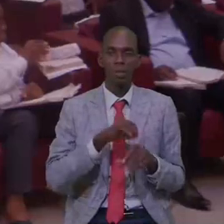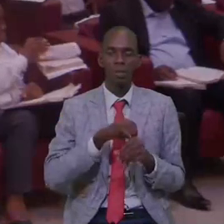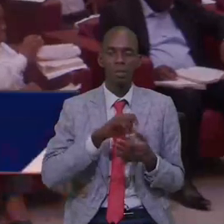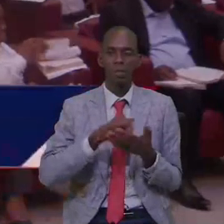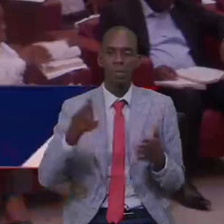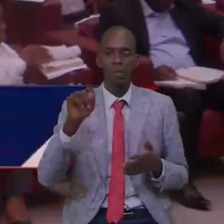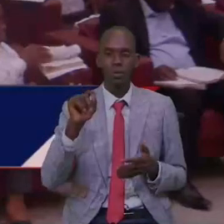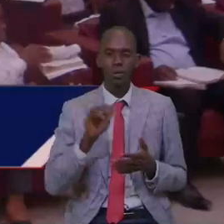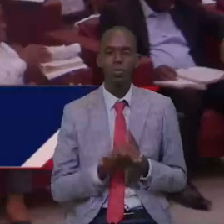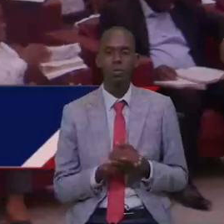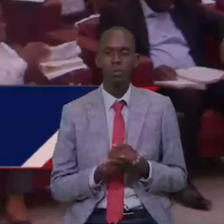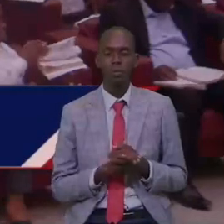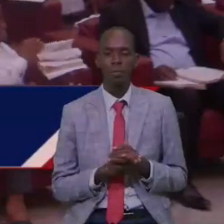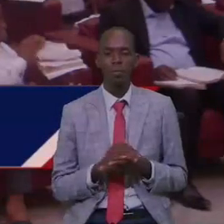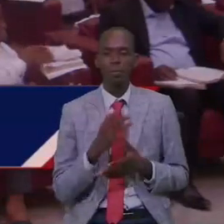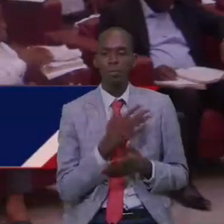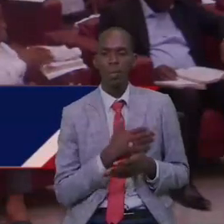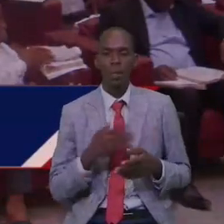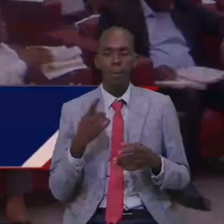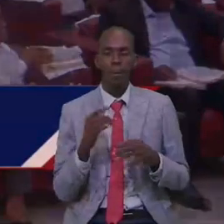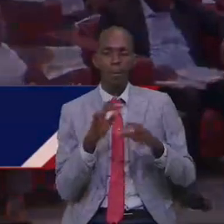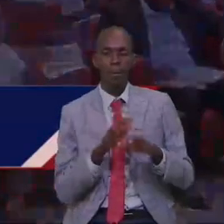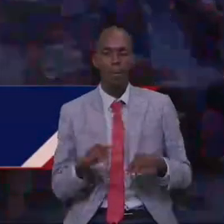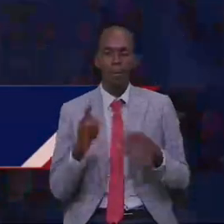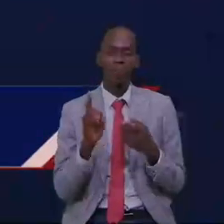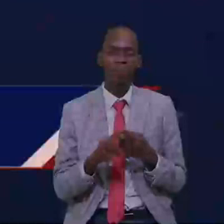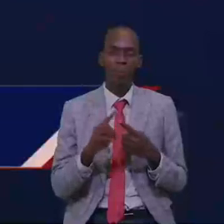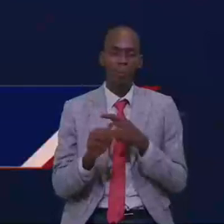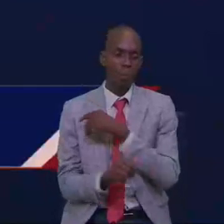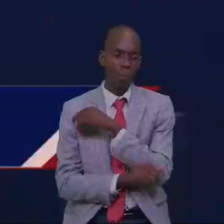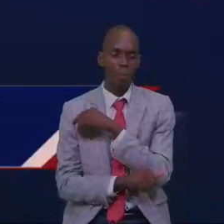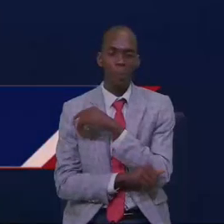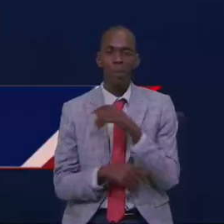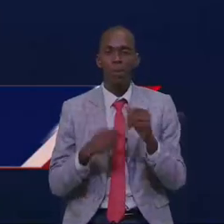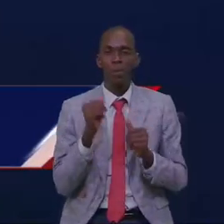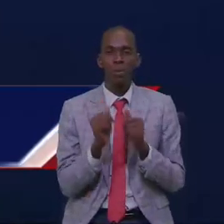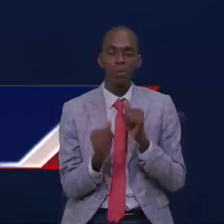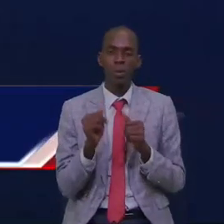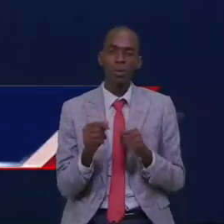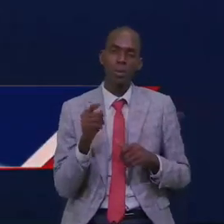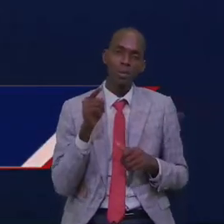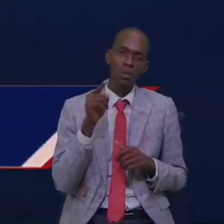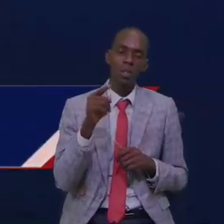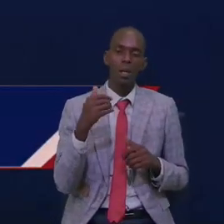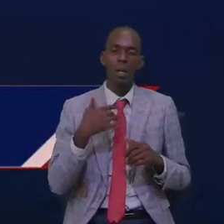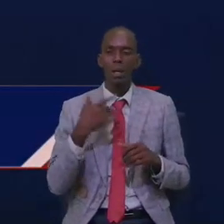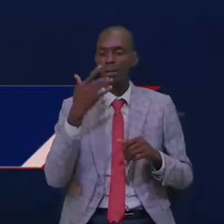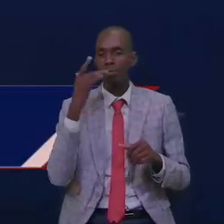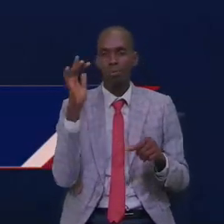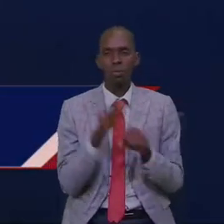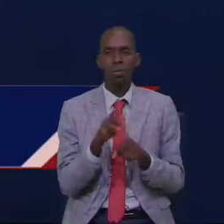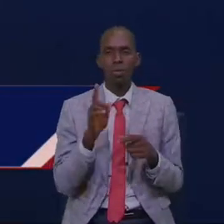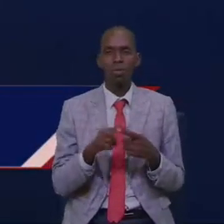à Jacob, de la bonté à Abraham, comme tu l'as juré à nos pères au